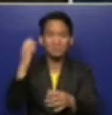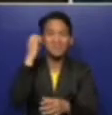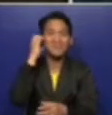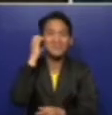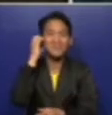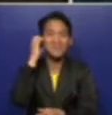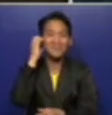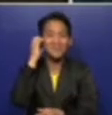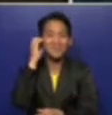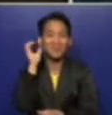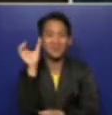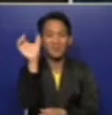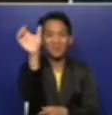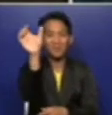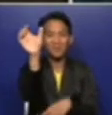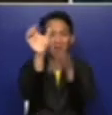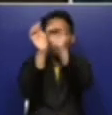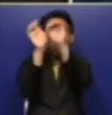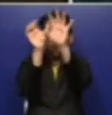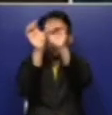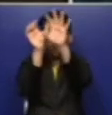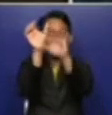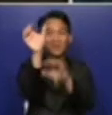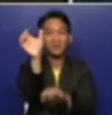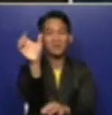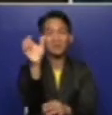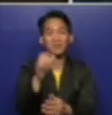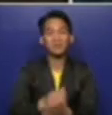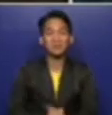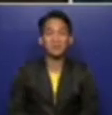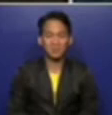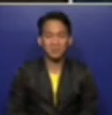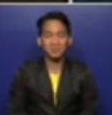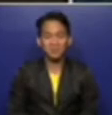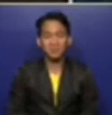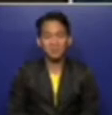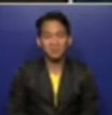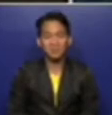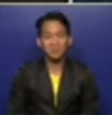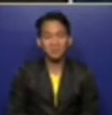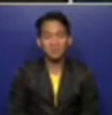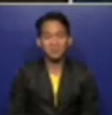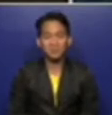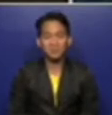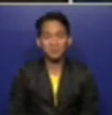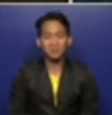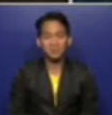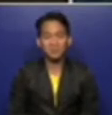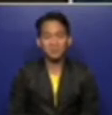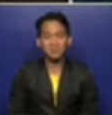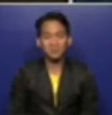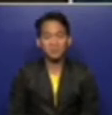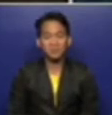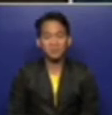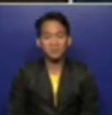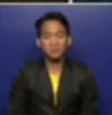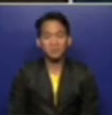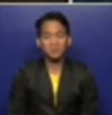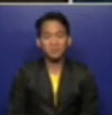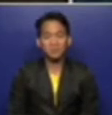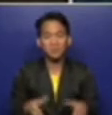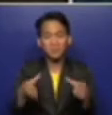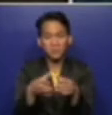รวมตัวกันขึ้นและกลุ่มสุดท้ายนะครับที่เป็นทางการนะครับที่ประกาศตัวก็คือกลุ่มแนวร่วมนว